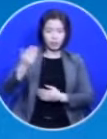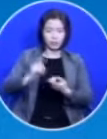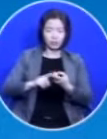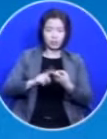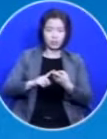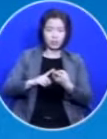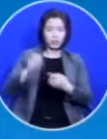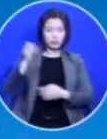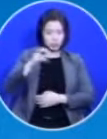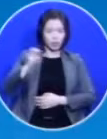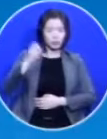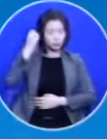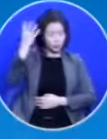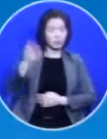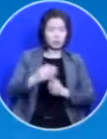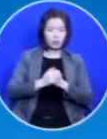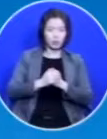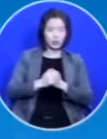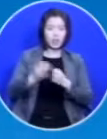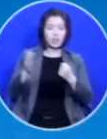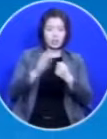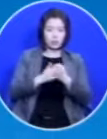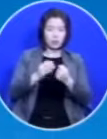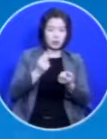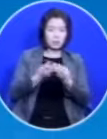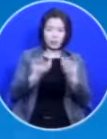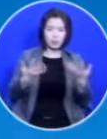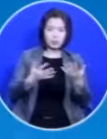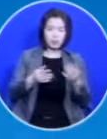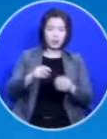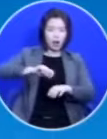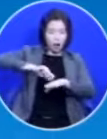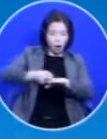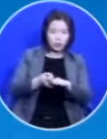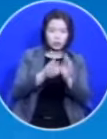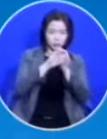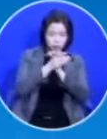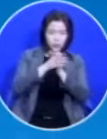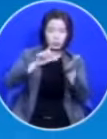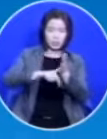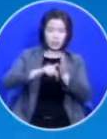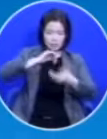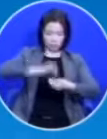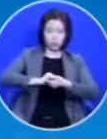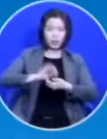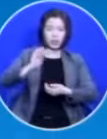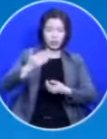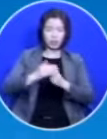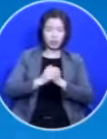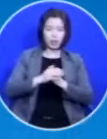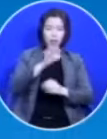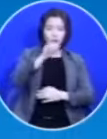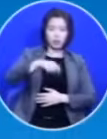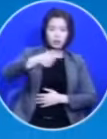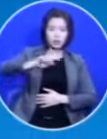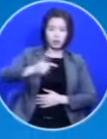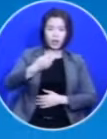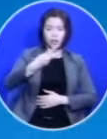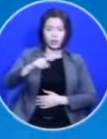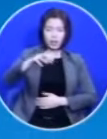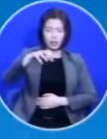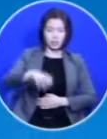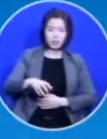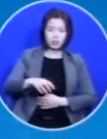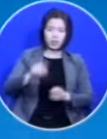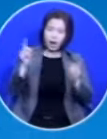까먹는다 할 수 없이 억지로 기도 시간을 정해 놓아야 한다 우간다에서 매 순간